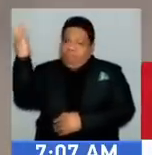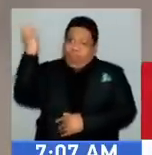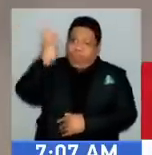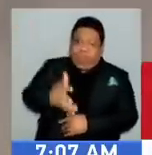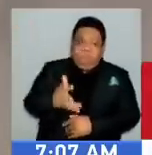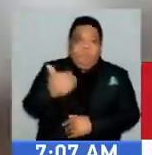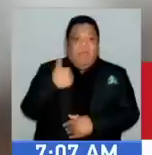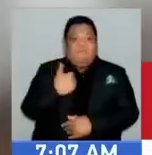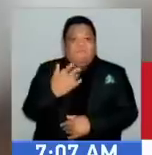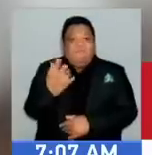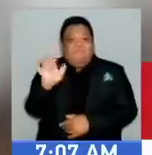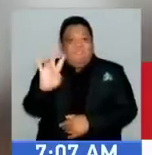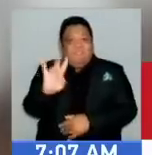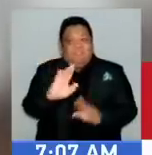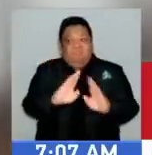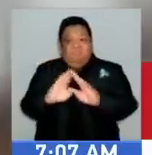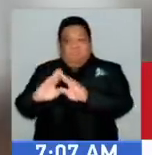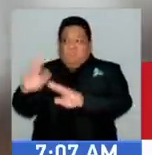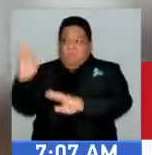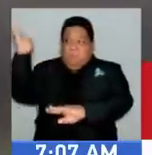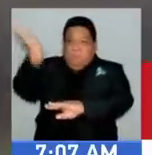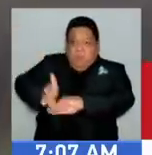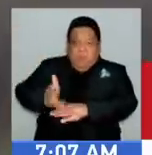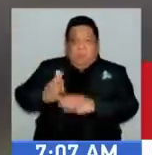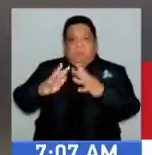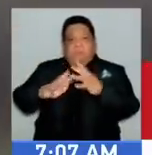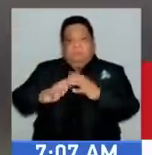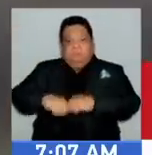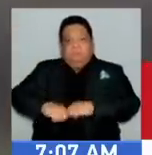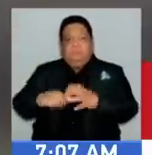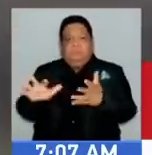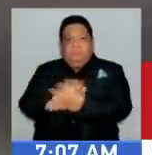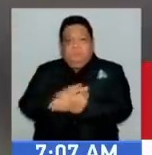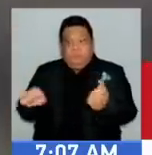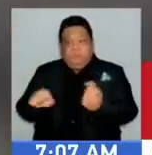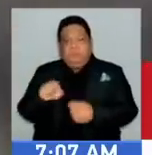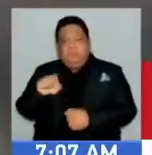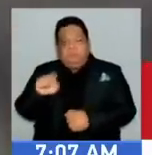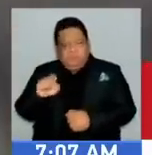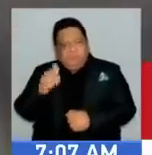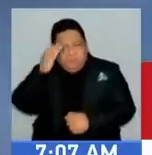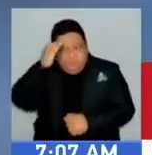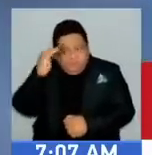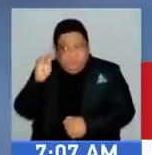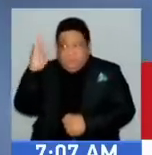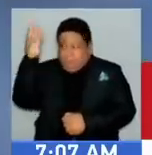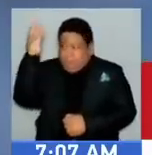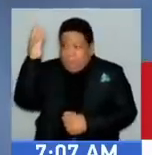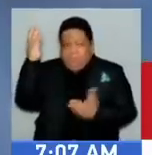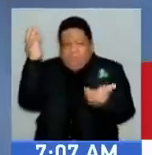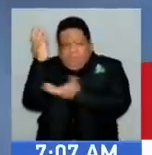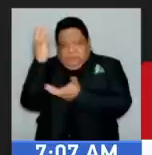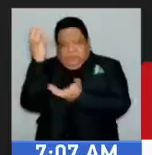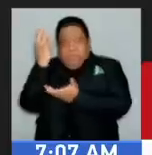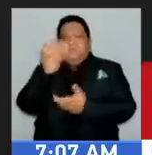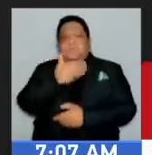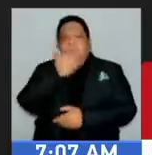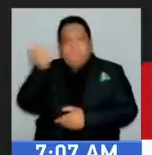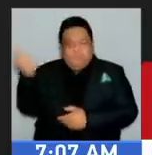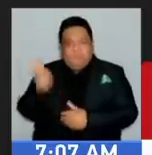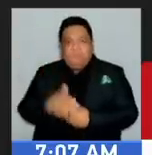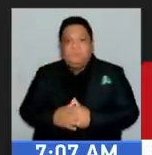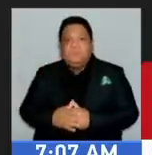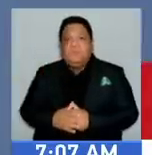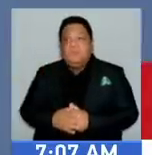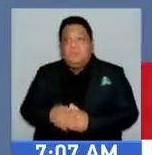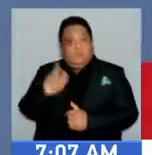mabagsakan dahil diyan humiling na ang mga residente na Putulin na ang mga puno na malapit sa kanilang bahay ayon sa mga opisyal Marami ng pinutol